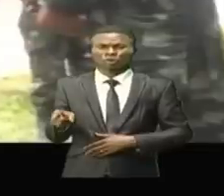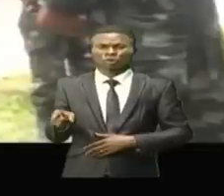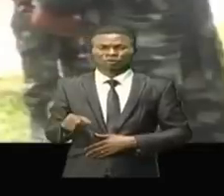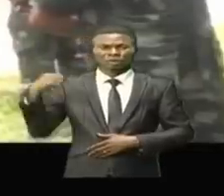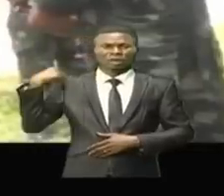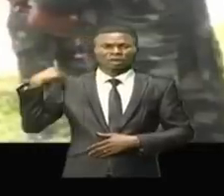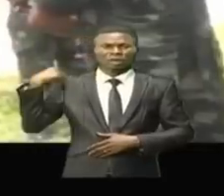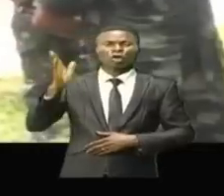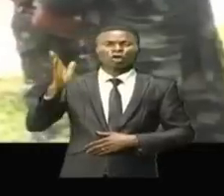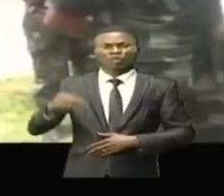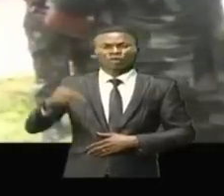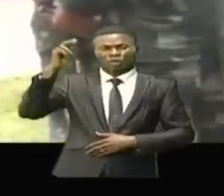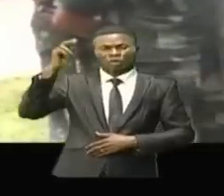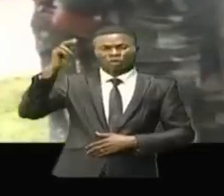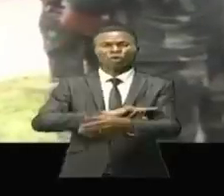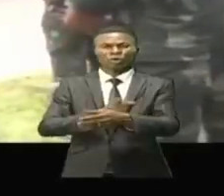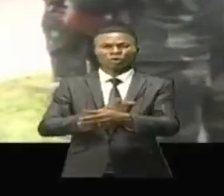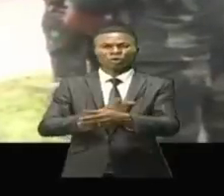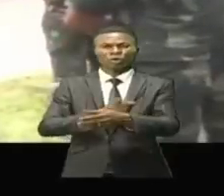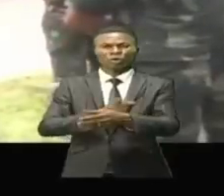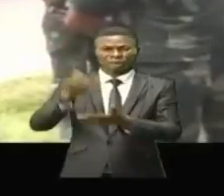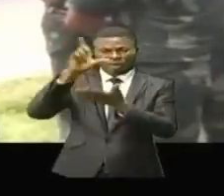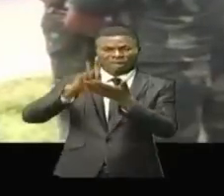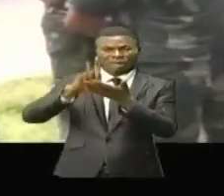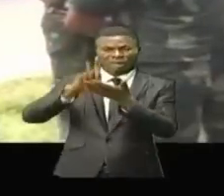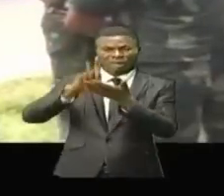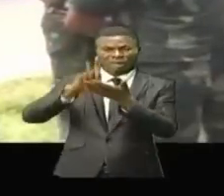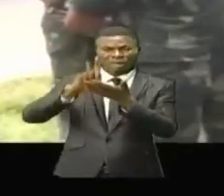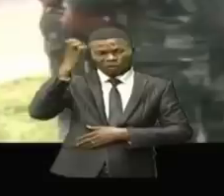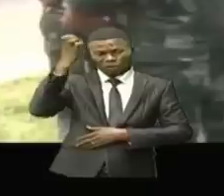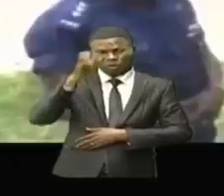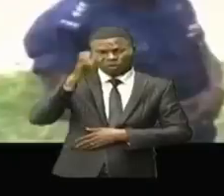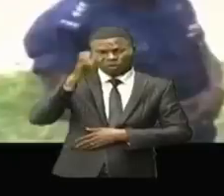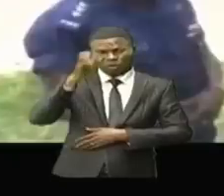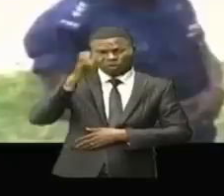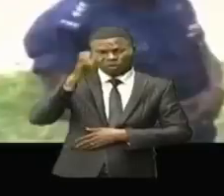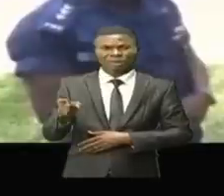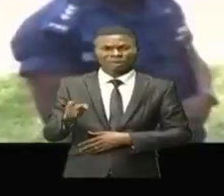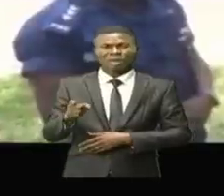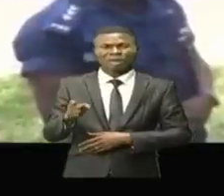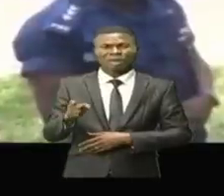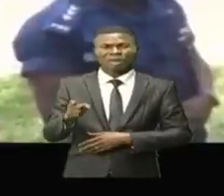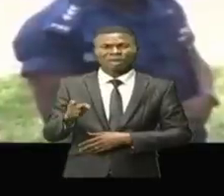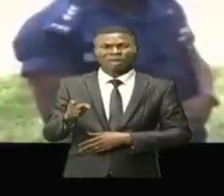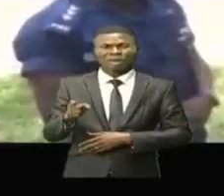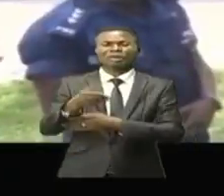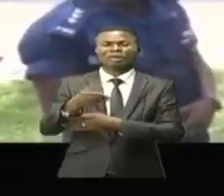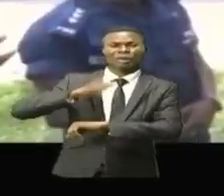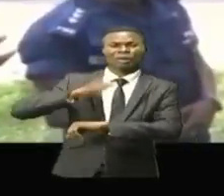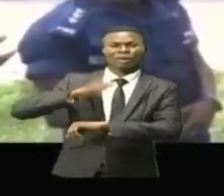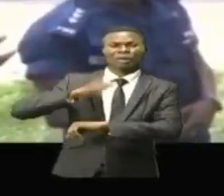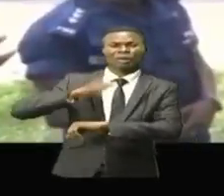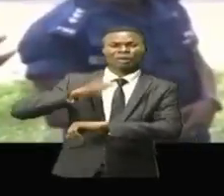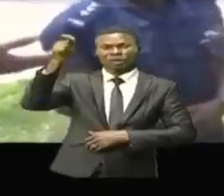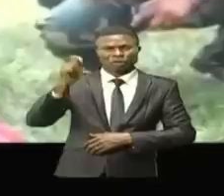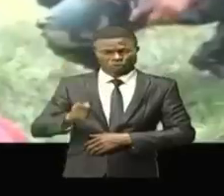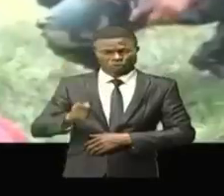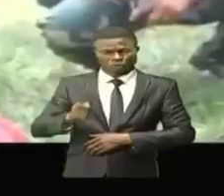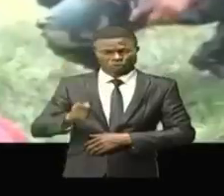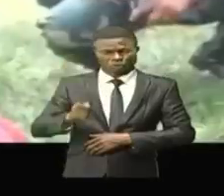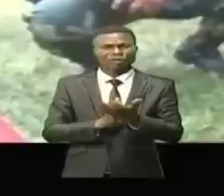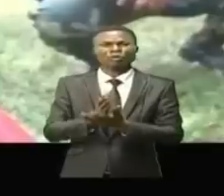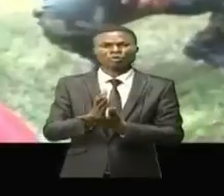gouverneur du Nord Kivu, le lieutenant-général Constant Ndima Kongwa, a recommandé à la justice militaire de bien faire son